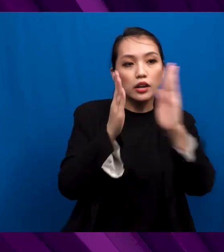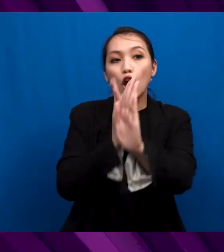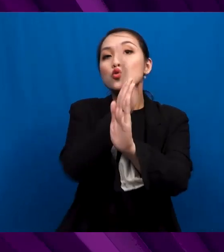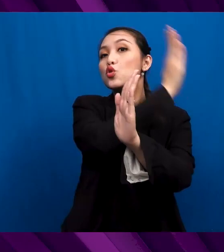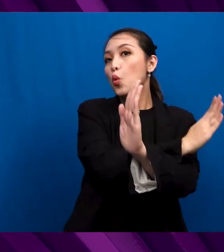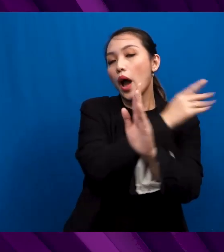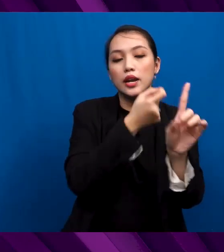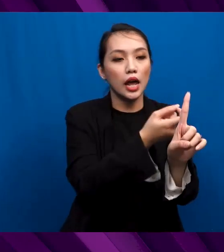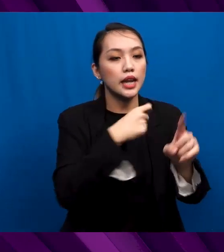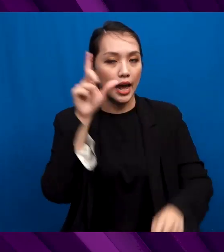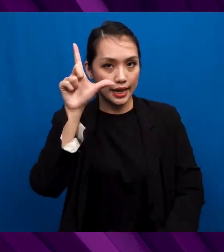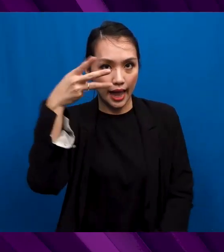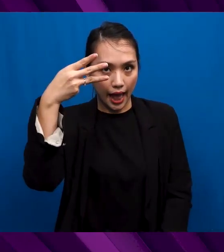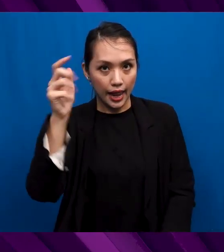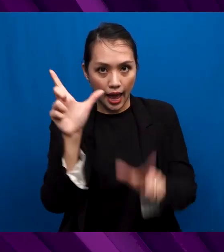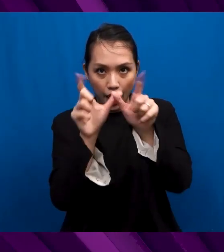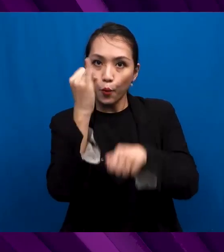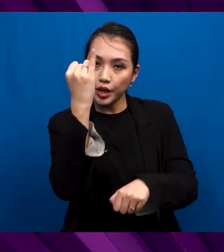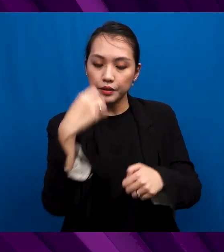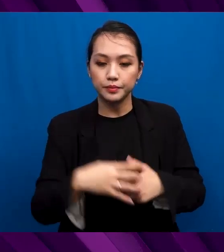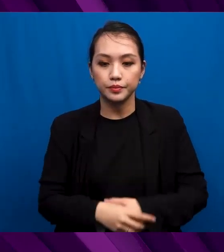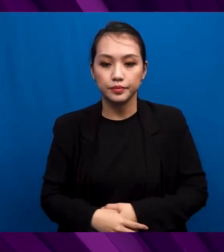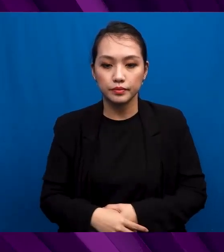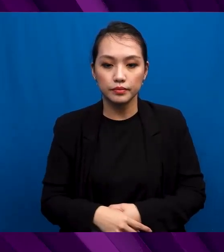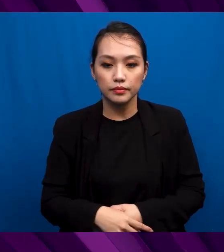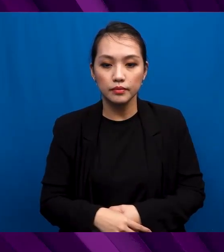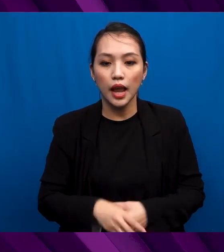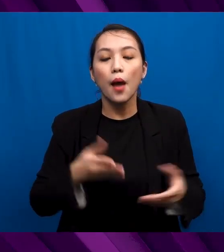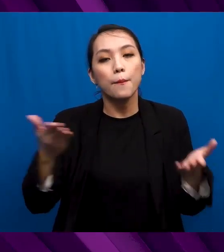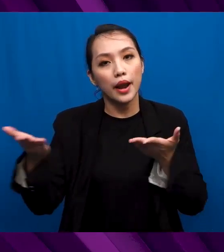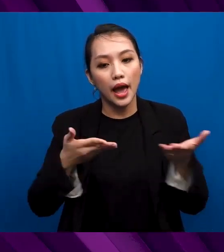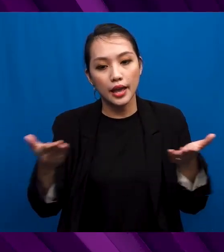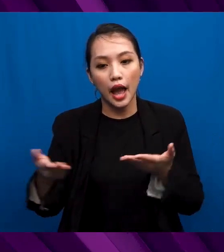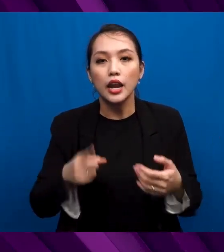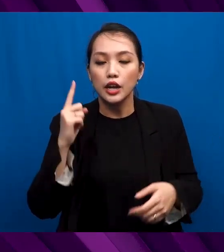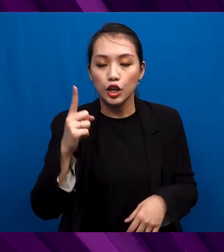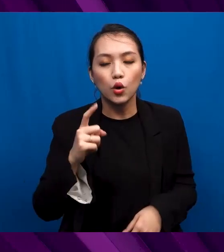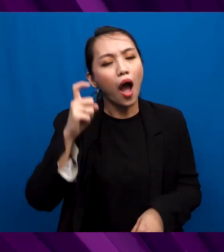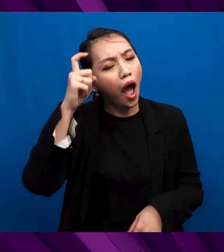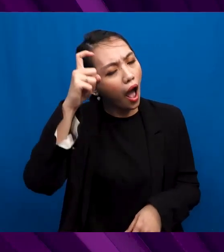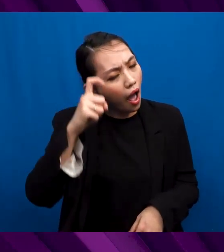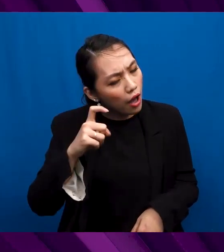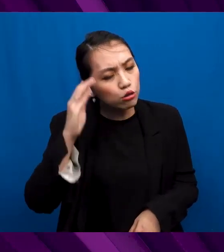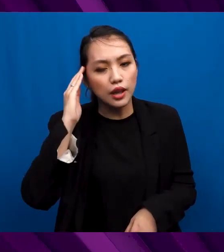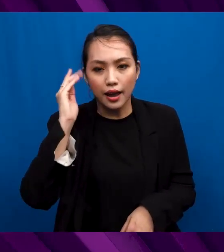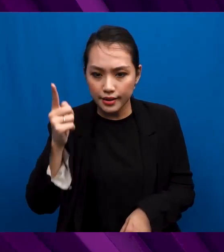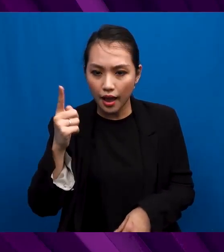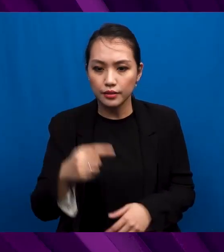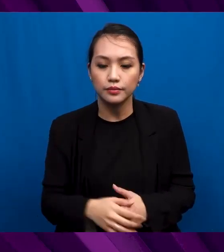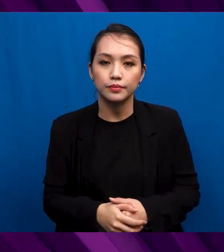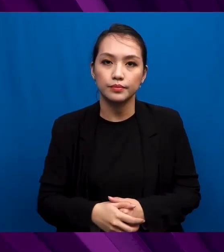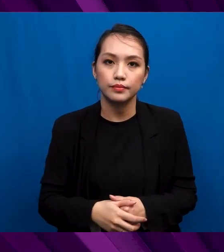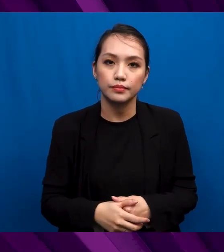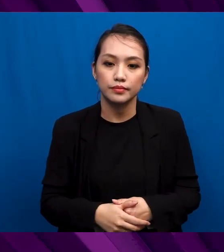bahkan. Jangan. Pelayanan itu harus ada. Harun juga terus mengadakan